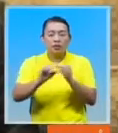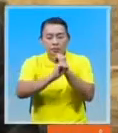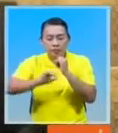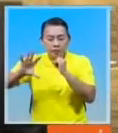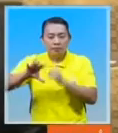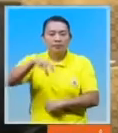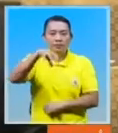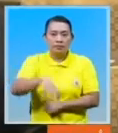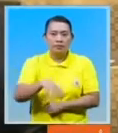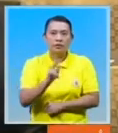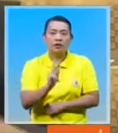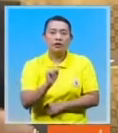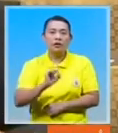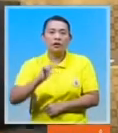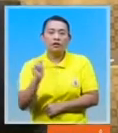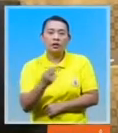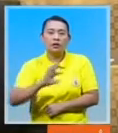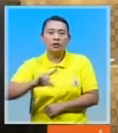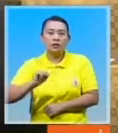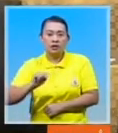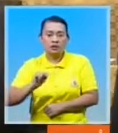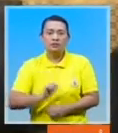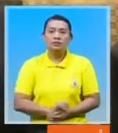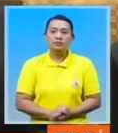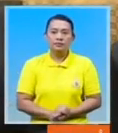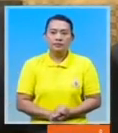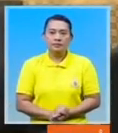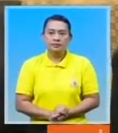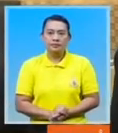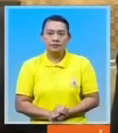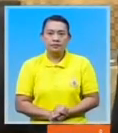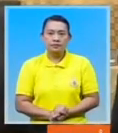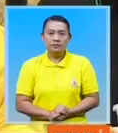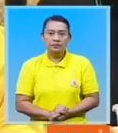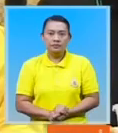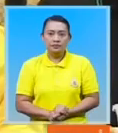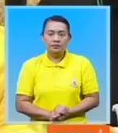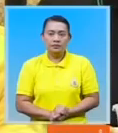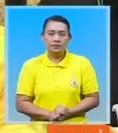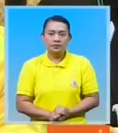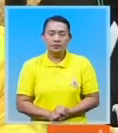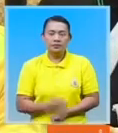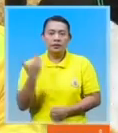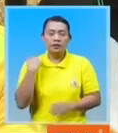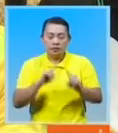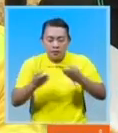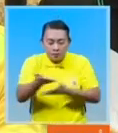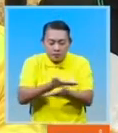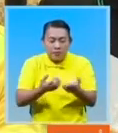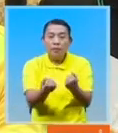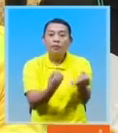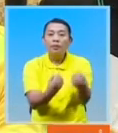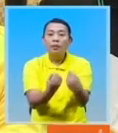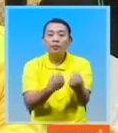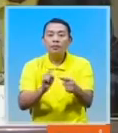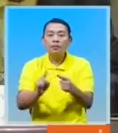การกระจายเสียงกิจการโทรทัศน์และกิจการโทรคมนาคมแห่งชาติหรือกสทช.ได้เปิดเวทีรับฟังความคิดเห็นสาธาร